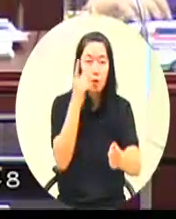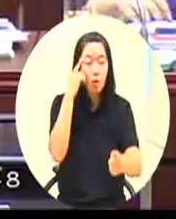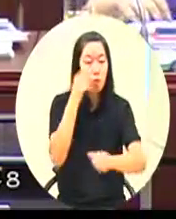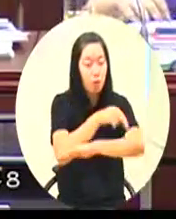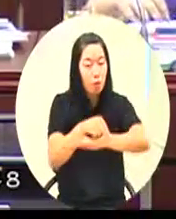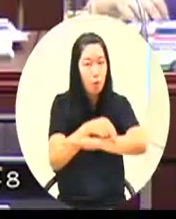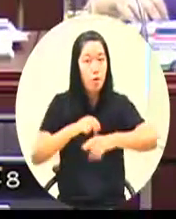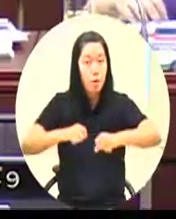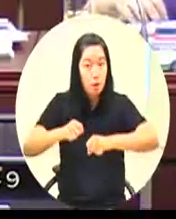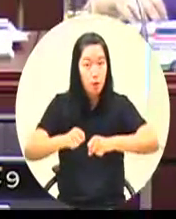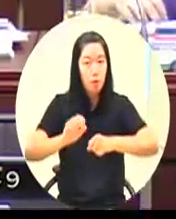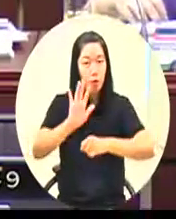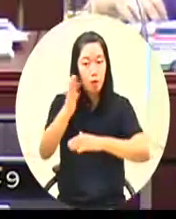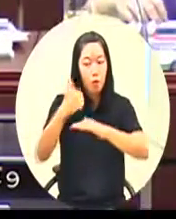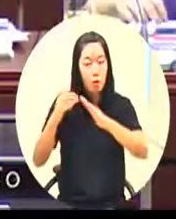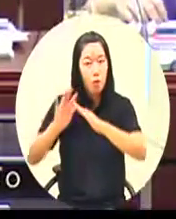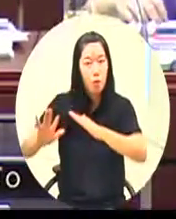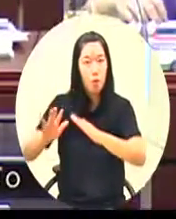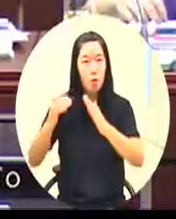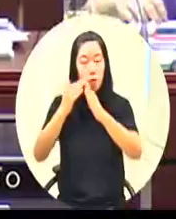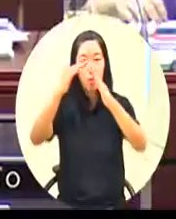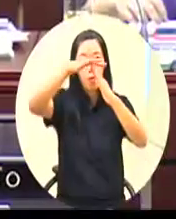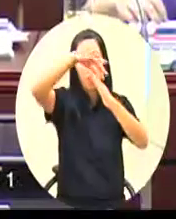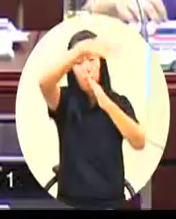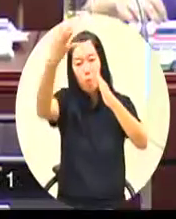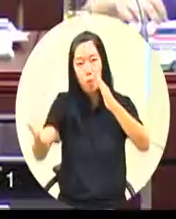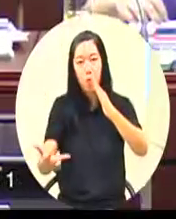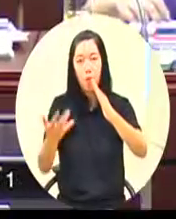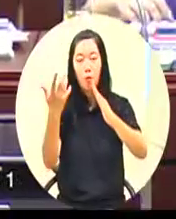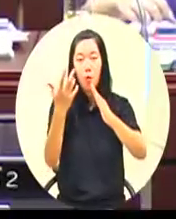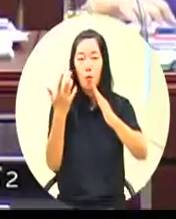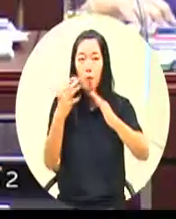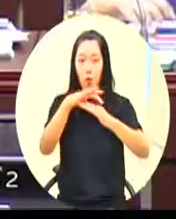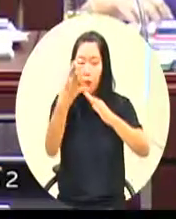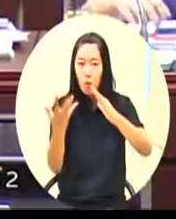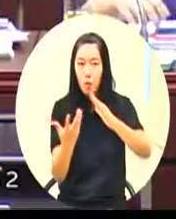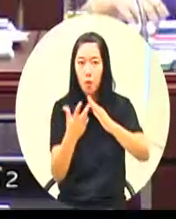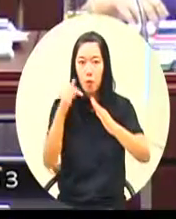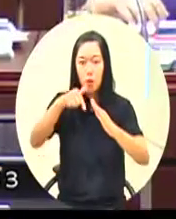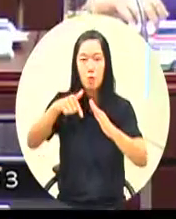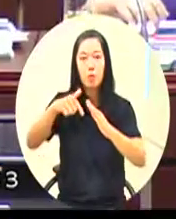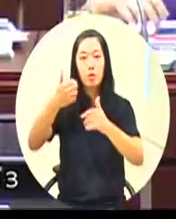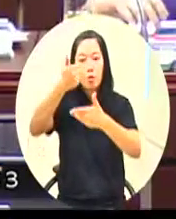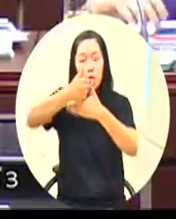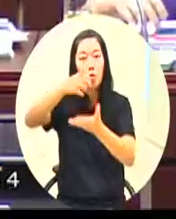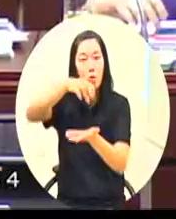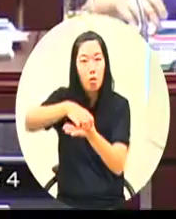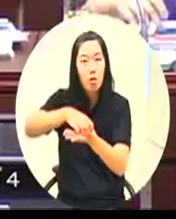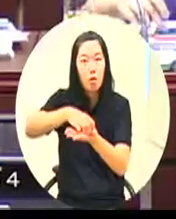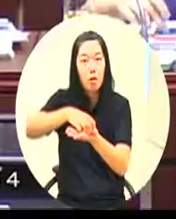有的学校是你做了上面的顶棚被吹掉，可它是没有建造的，也没有使